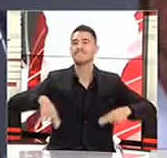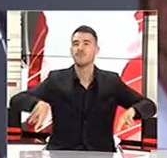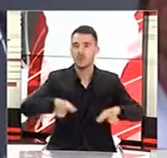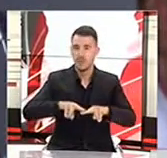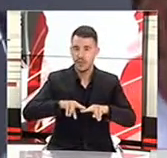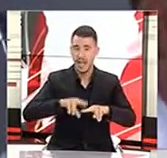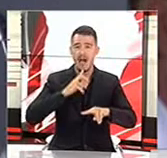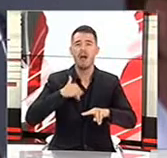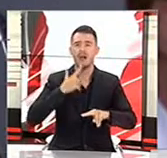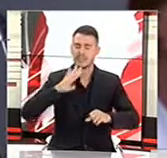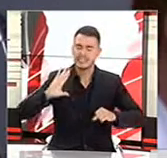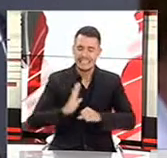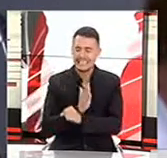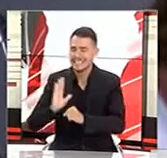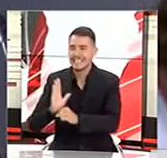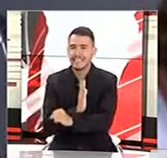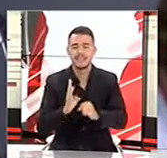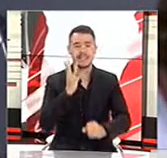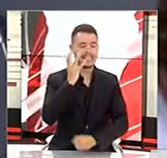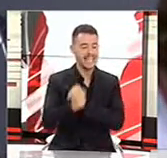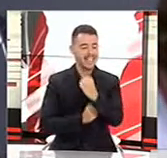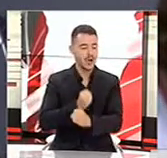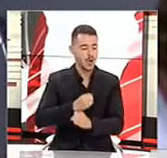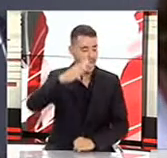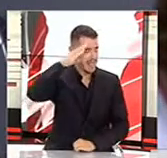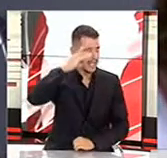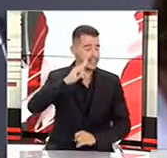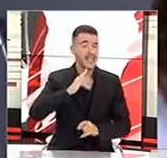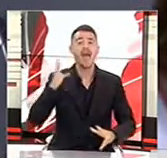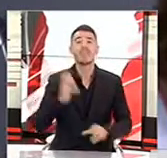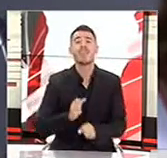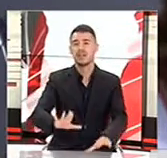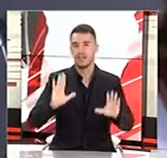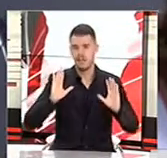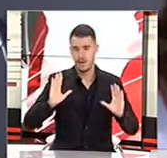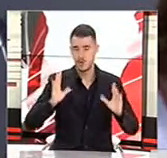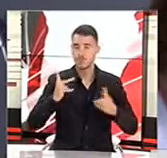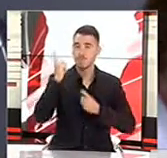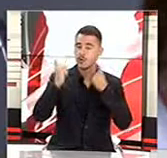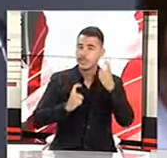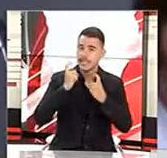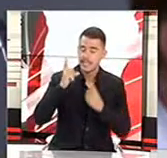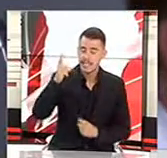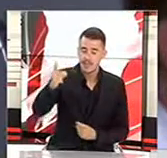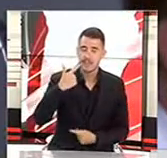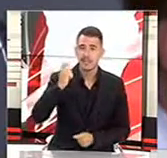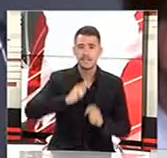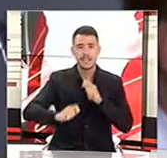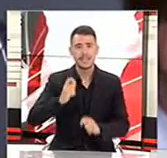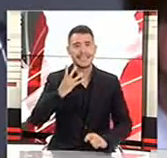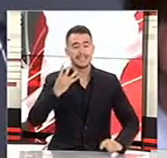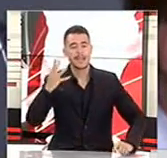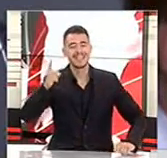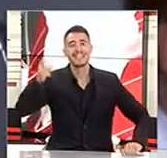ολόκληρη τετραετία. Σας έχει απασχολήσει αυτό? Σκέφτεστε, ας πούμε, για παράδειγμα, να τεθεί ένα πλαφόν